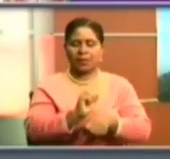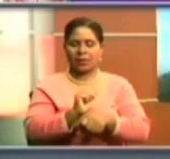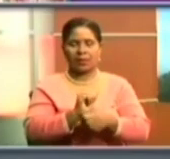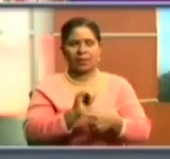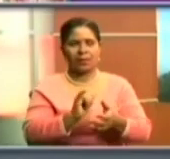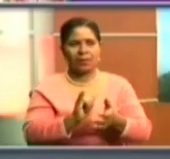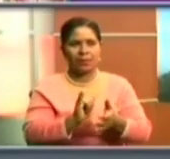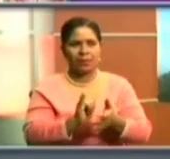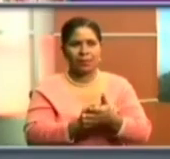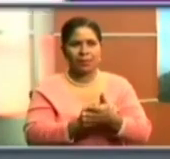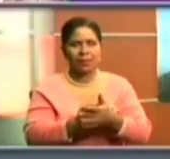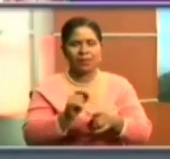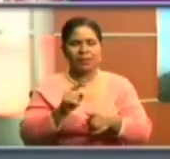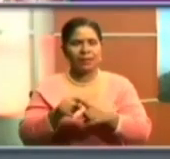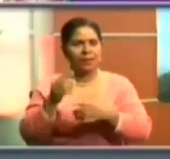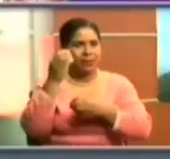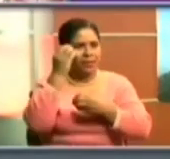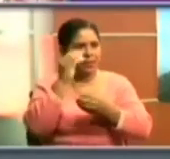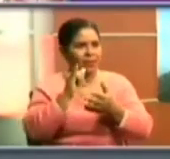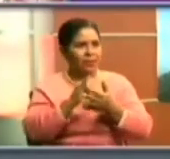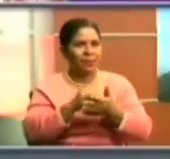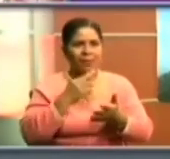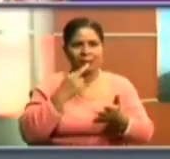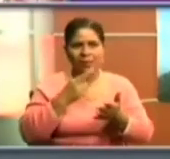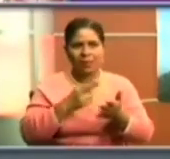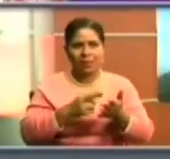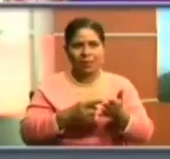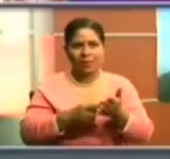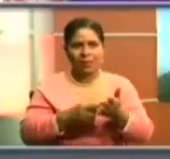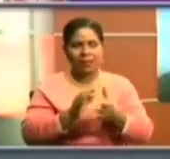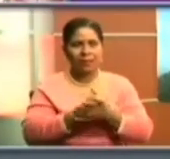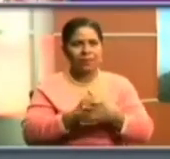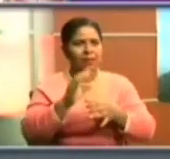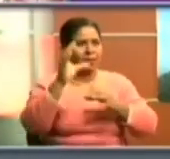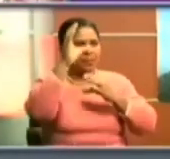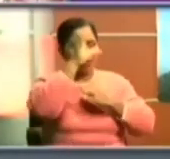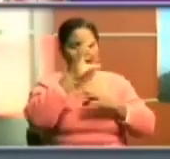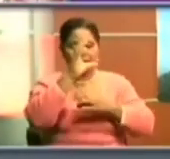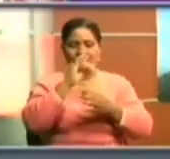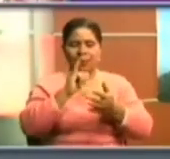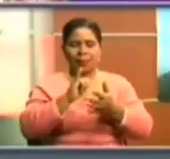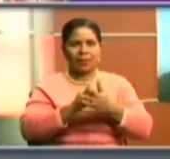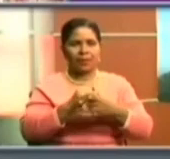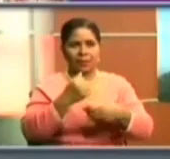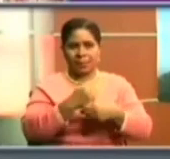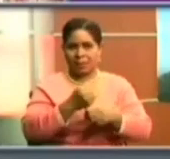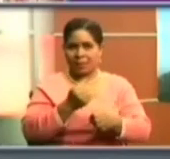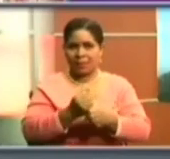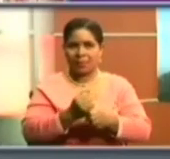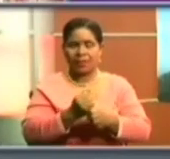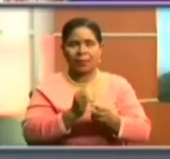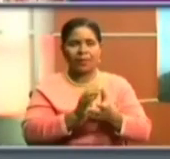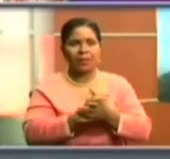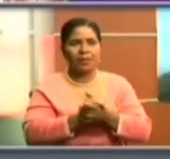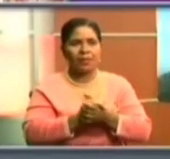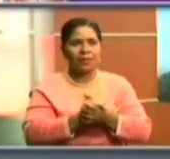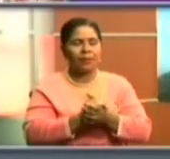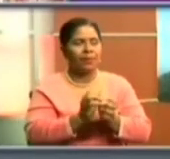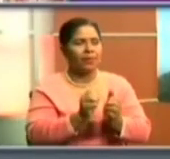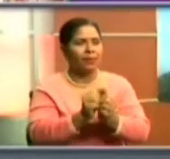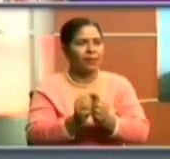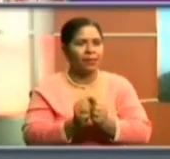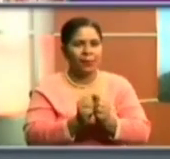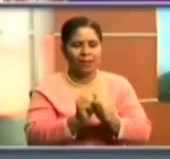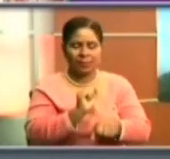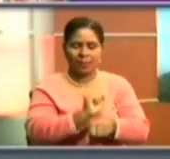gagné fuite des informations. Par rapport à l'enquête que l'inspection générale mène sous et ensemble opération